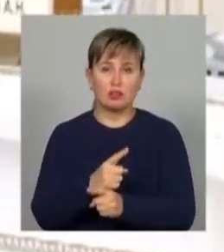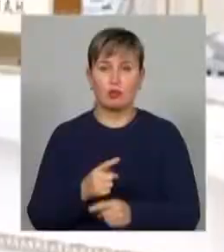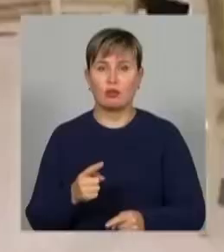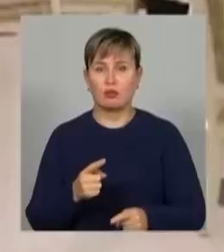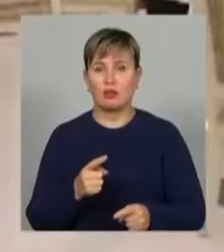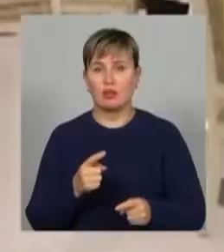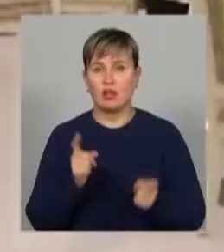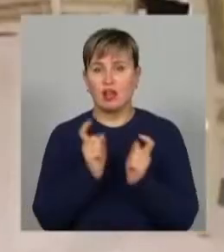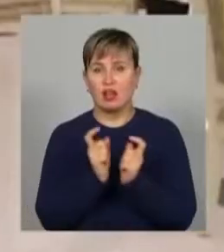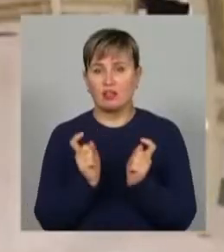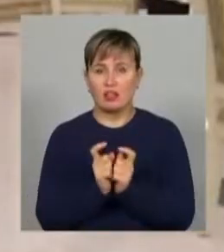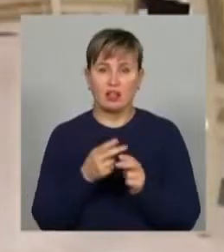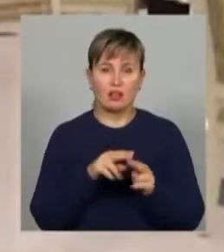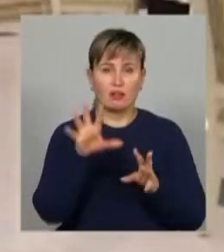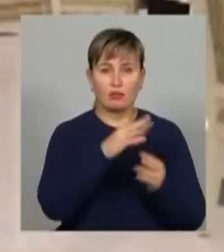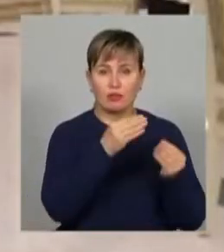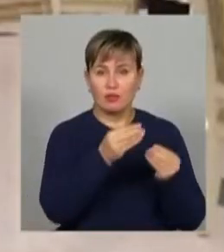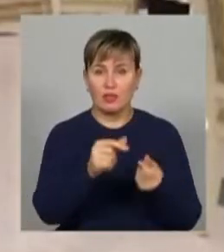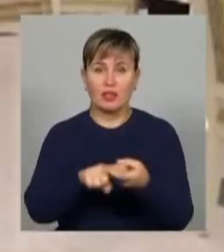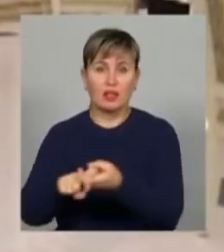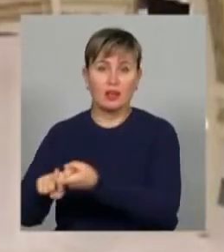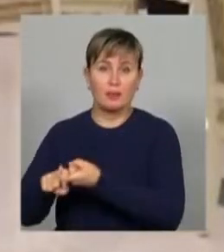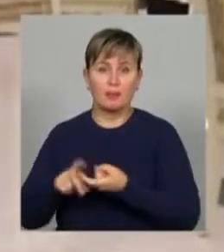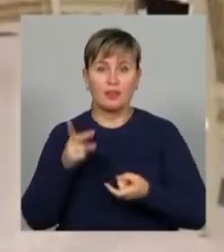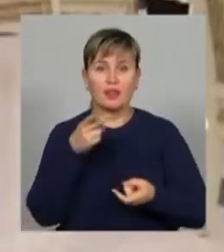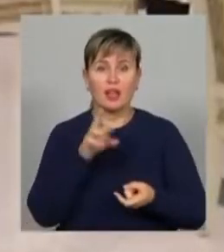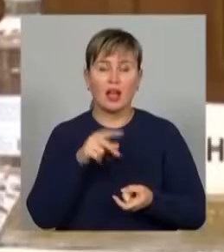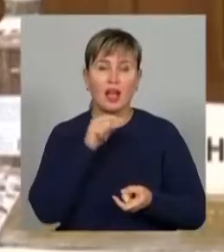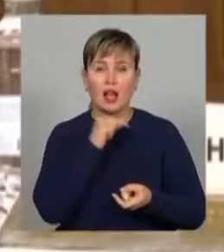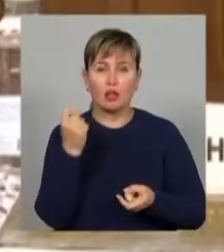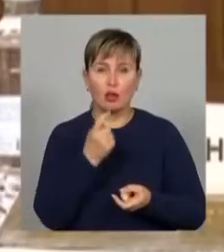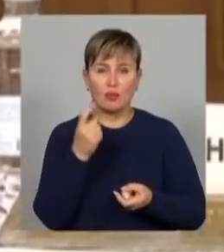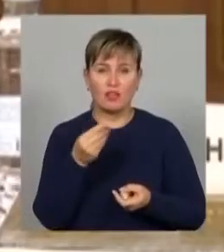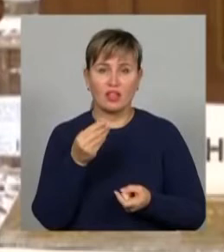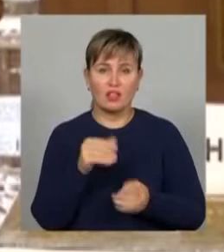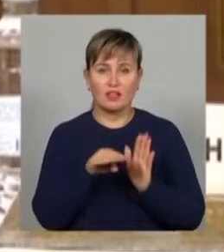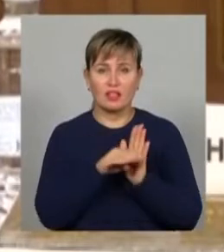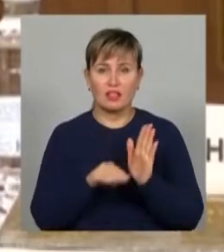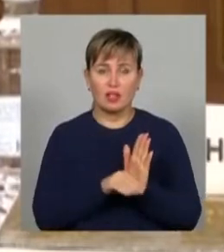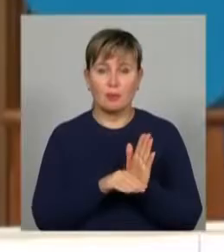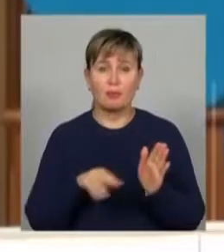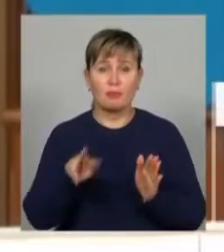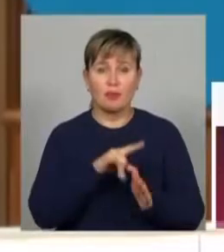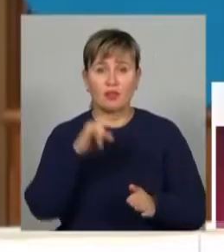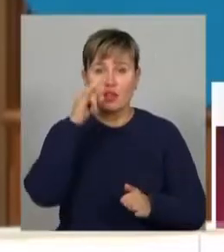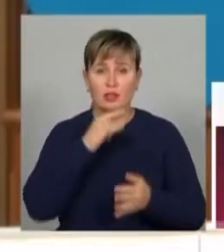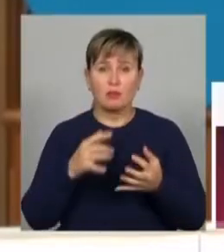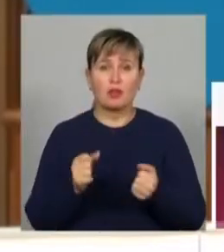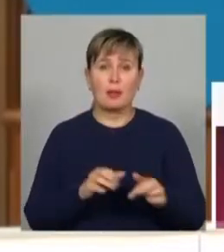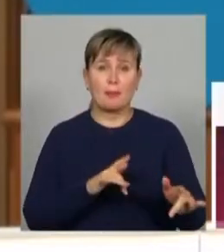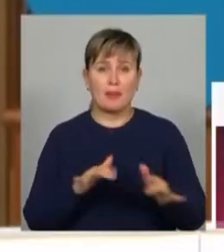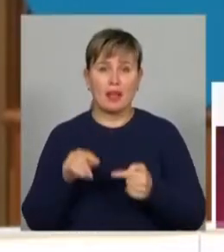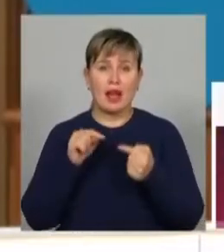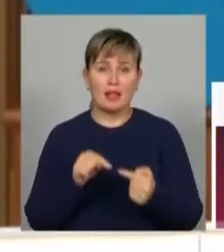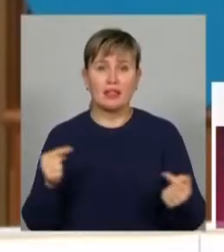это чревато негативными последствиями для экономики и финансовых систем наших стран. Мы в Казахстане принимаем меры